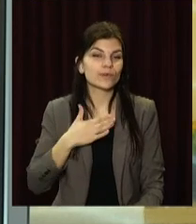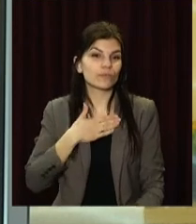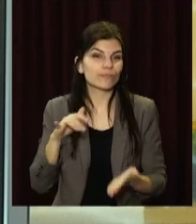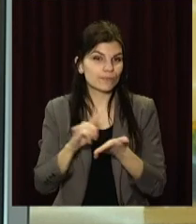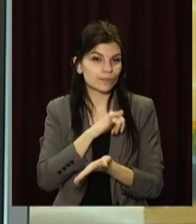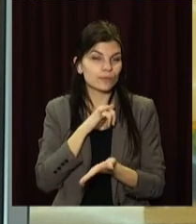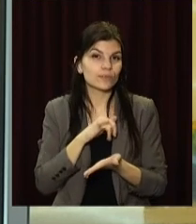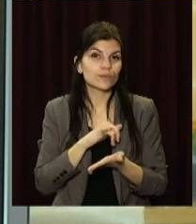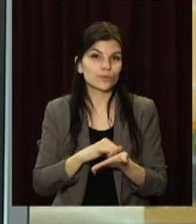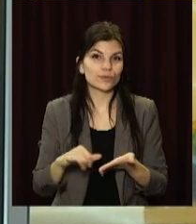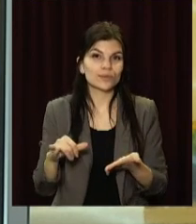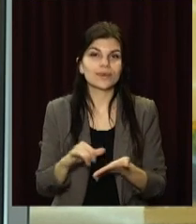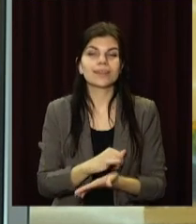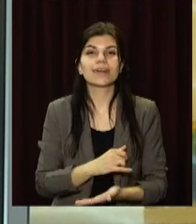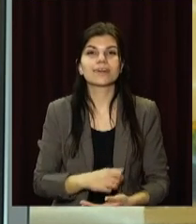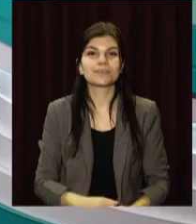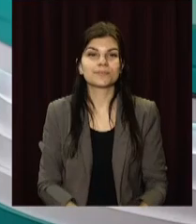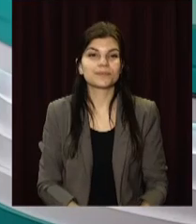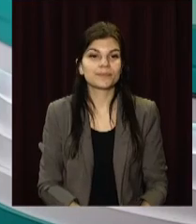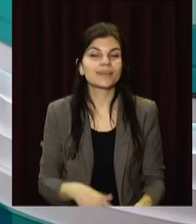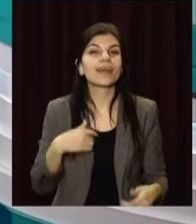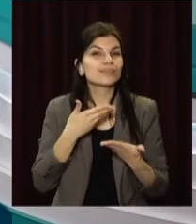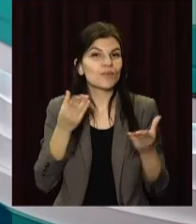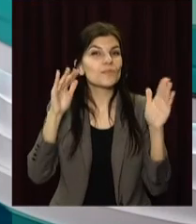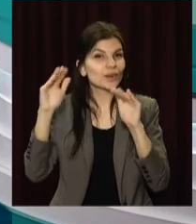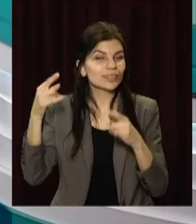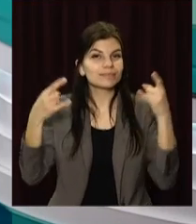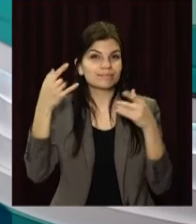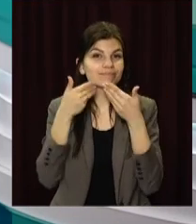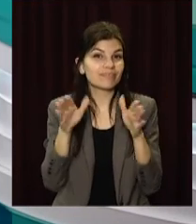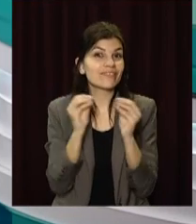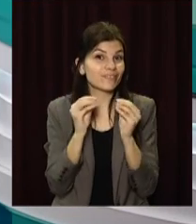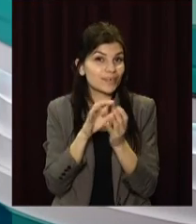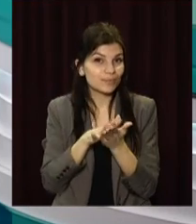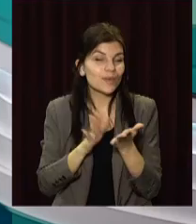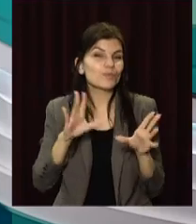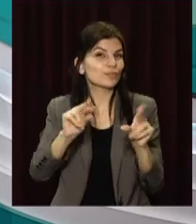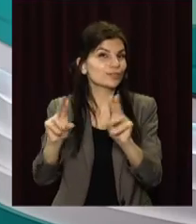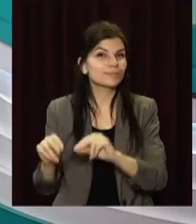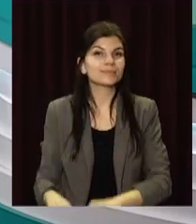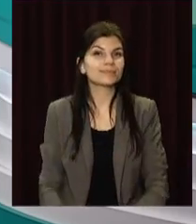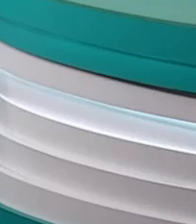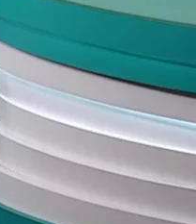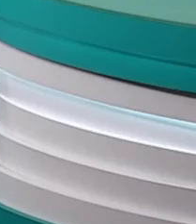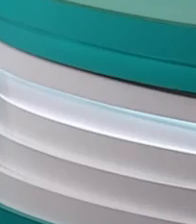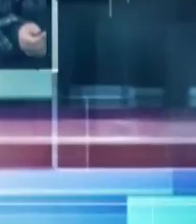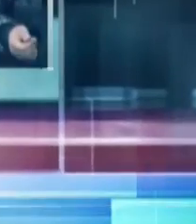соціальних мережах, і на нашому YouTube-каналі. Я з вами прощаюся, залишайтеся з відкритим. Нехай щастить!